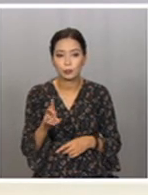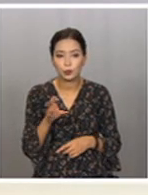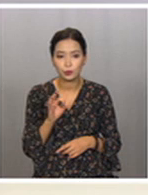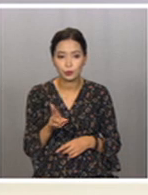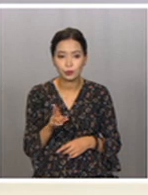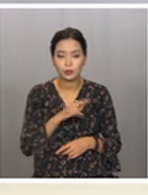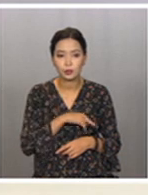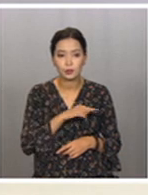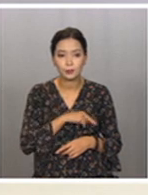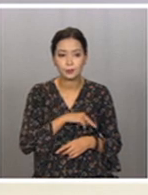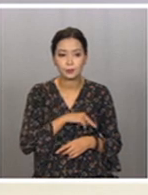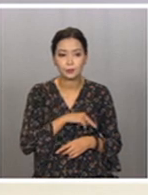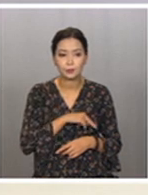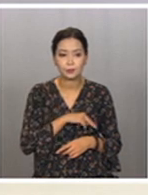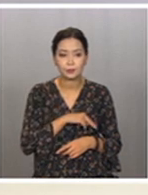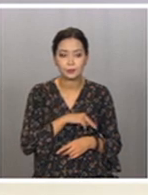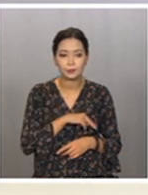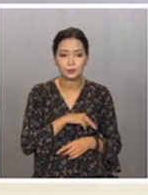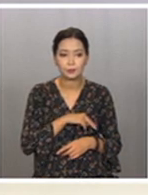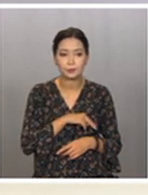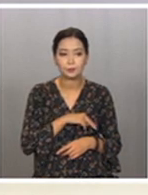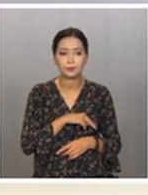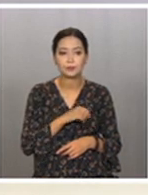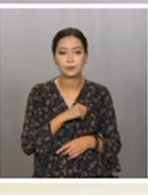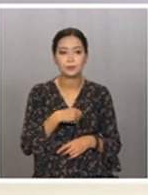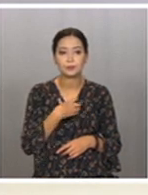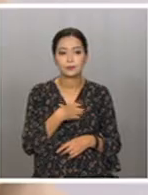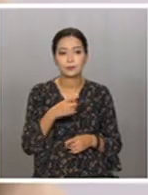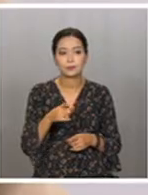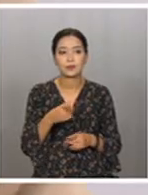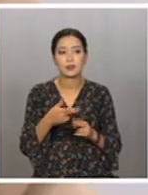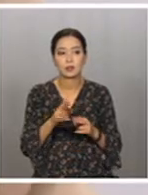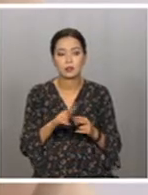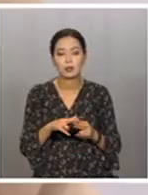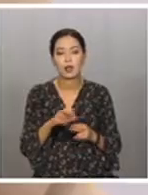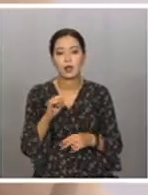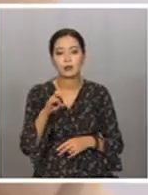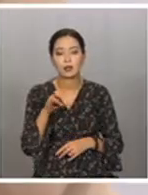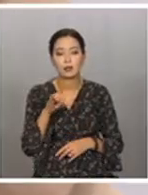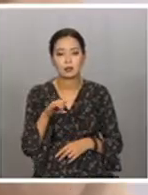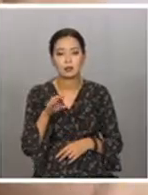Жүйелік блоктың басты микросызбасы аналық тақша.